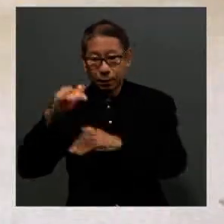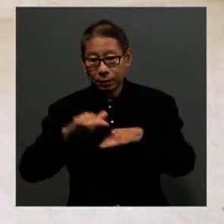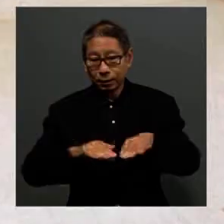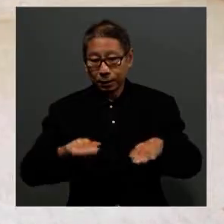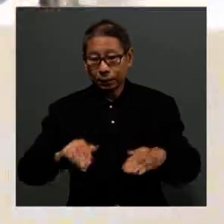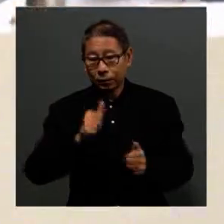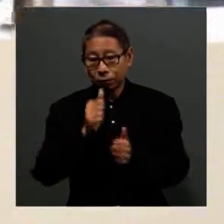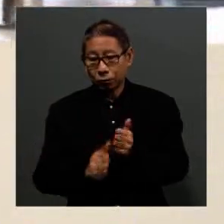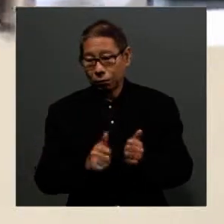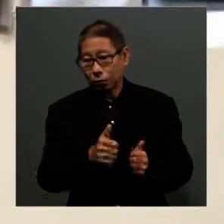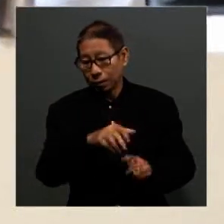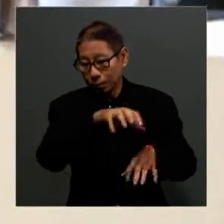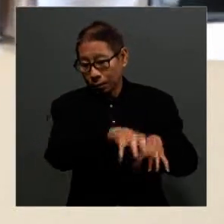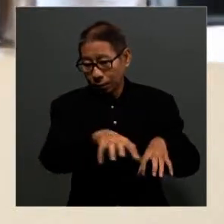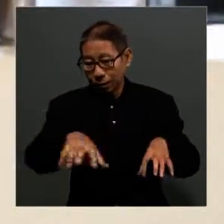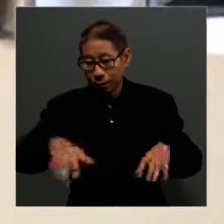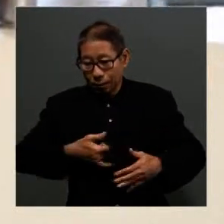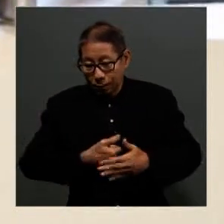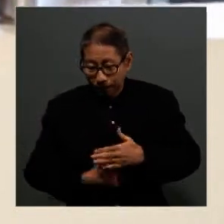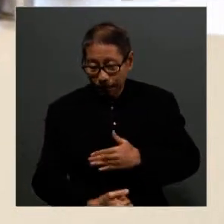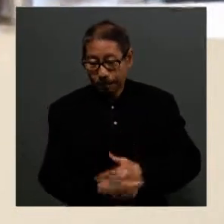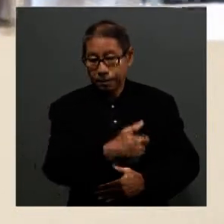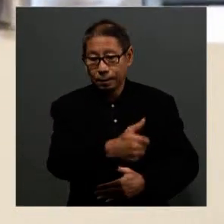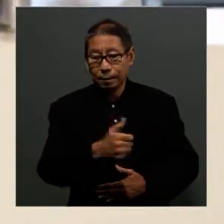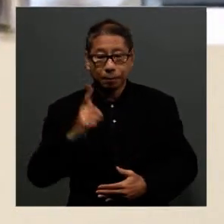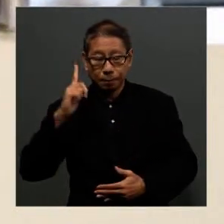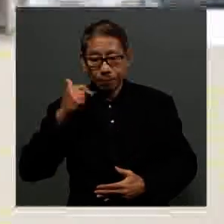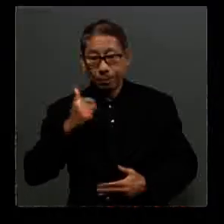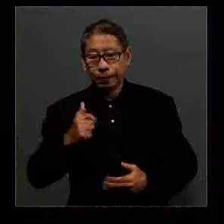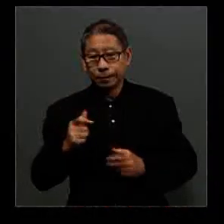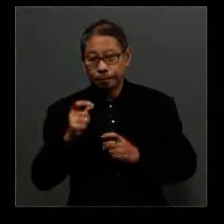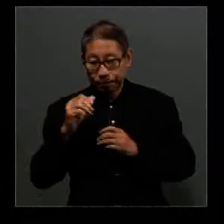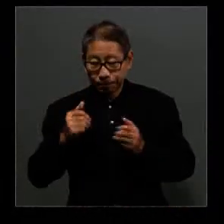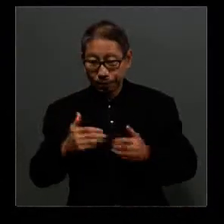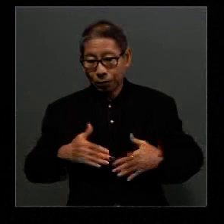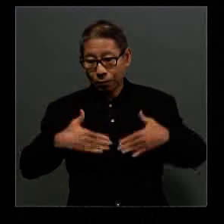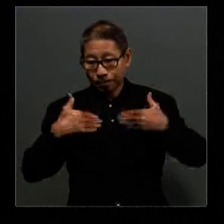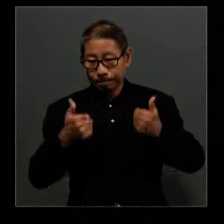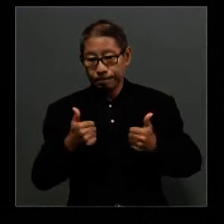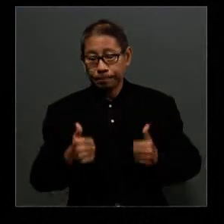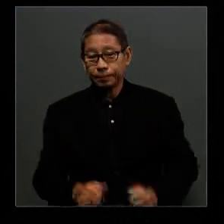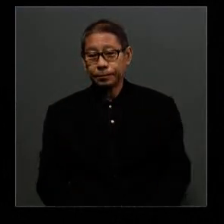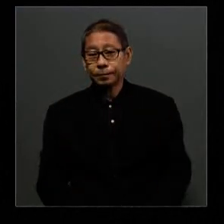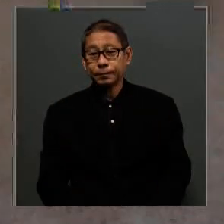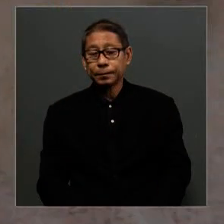แห่งเพื่อให้ลูกที่เกิดรอดแม่ก็ปภัยและเด็กไทยมีสุขภาพดีครับ